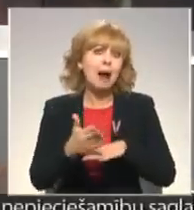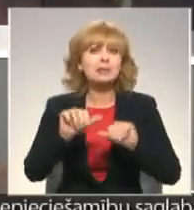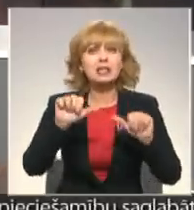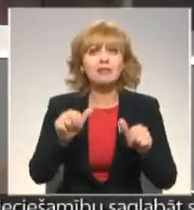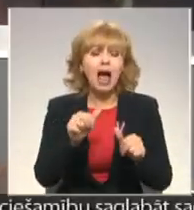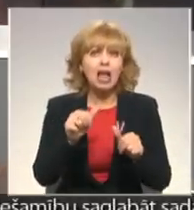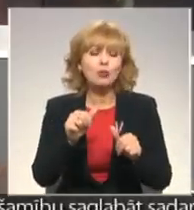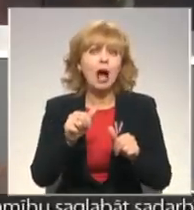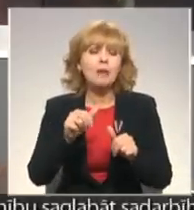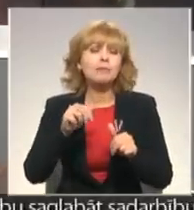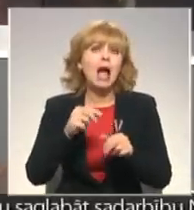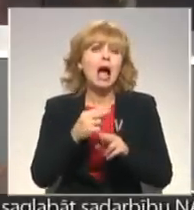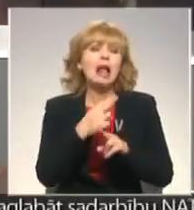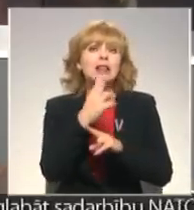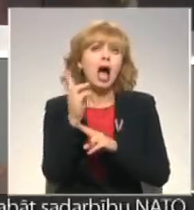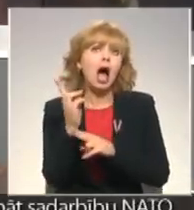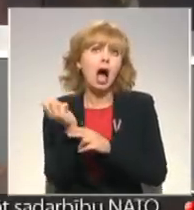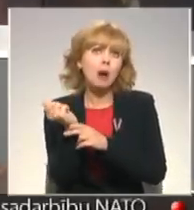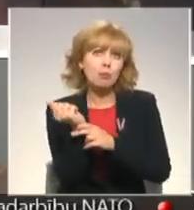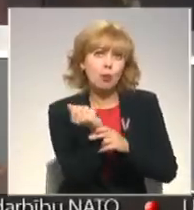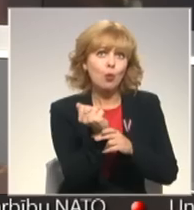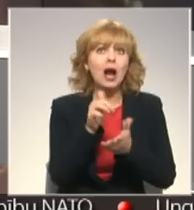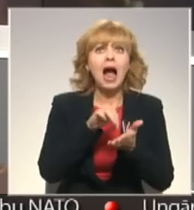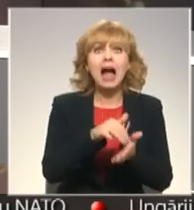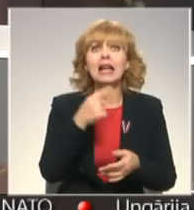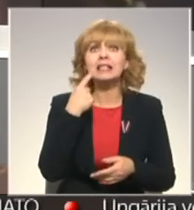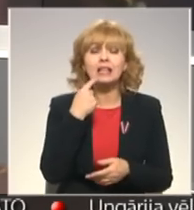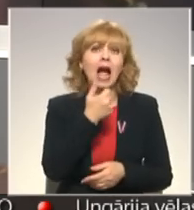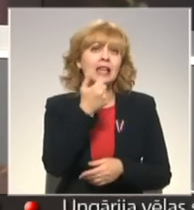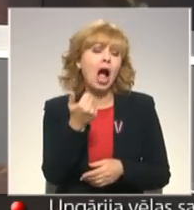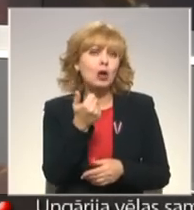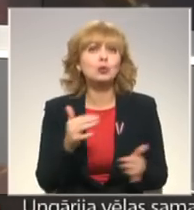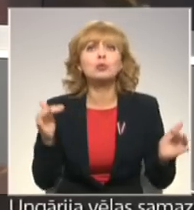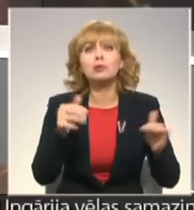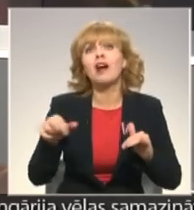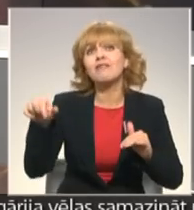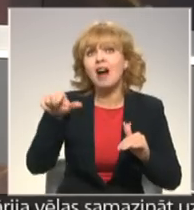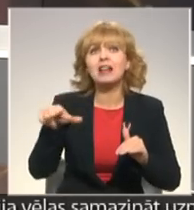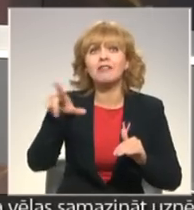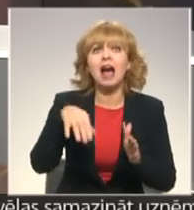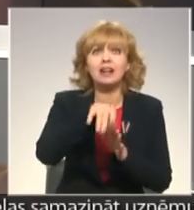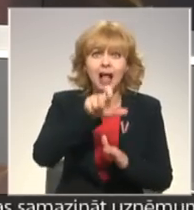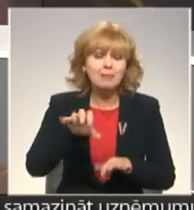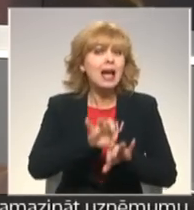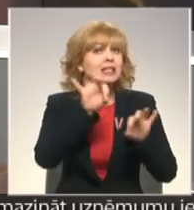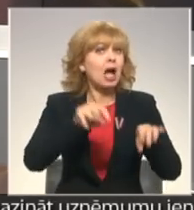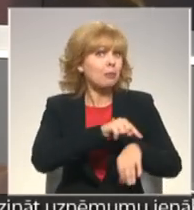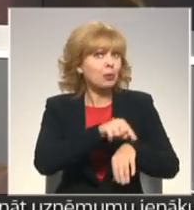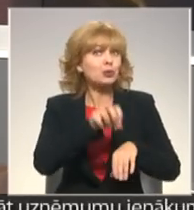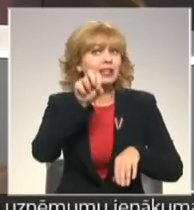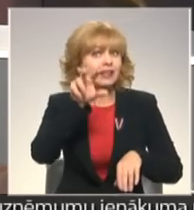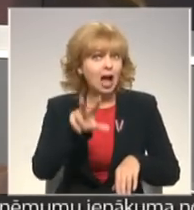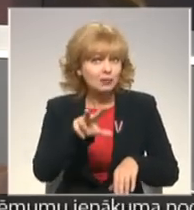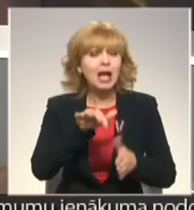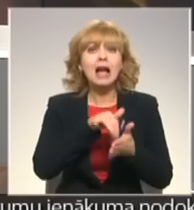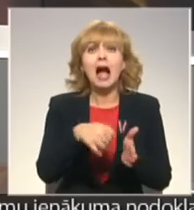arī lāpu gājiens rīgā kas ik gadu pulcē vairāk un vairāk dalībnieku tā sākums pulksten 18:00 bet